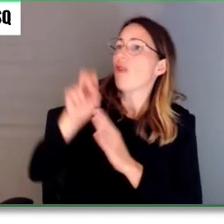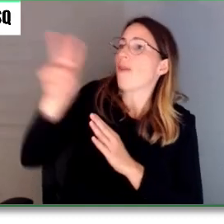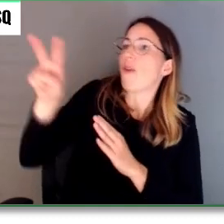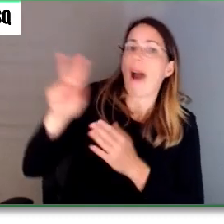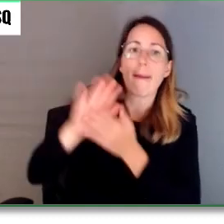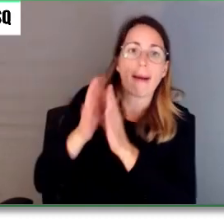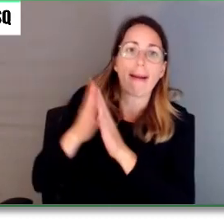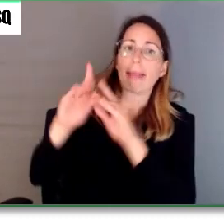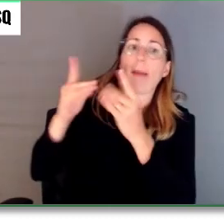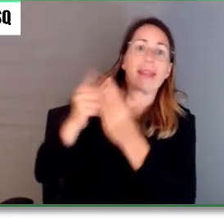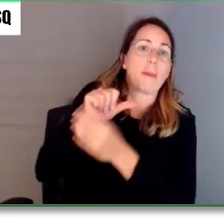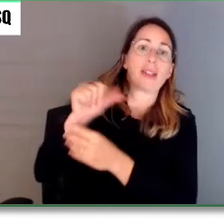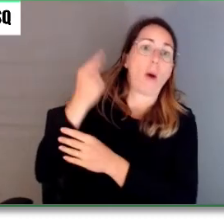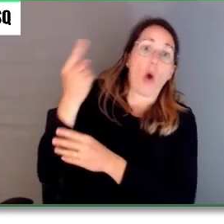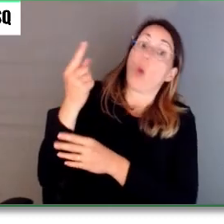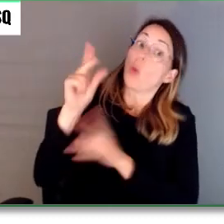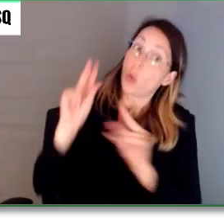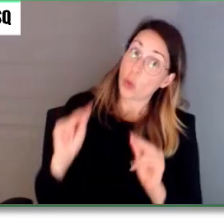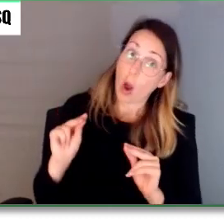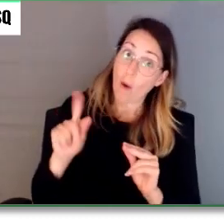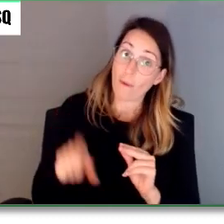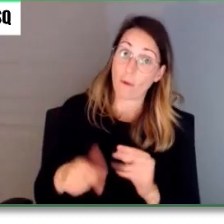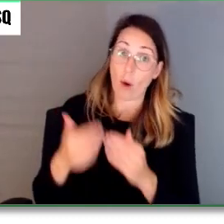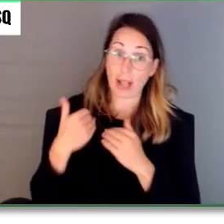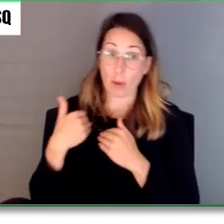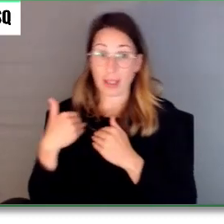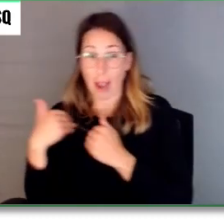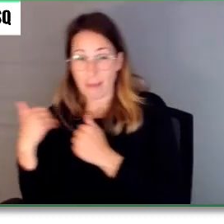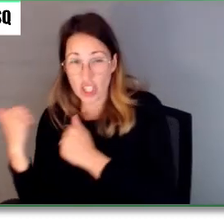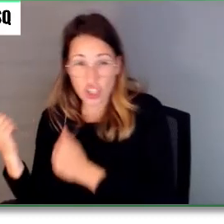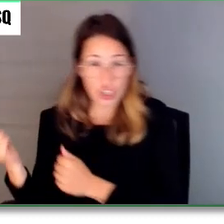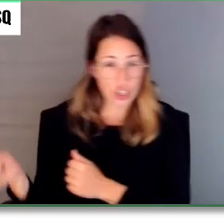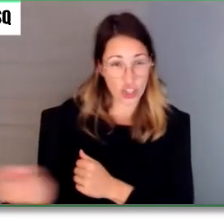être la responsabilité de tous. L'accessibilité devrait être